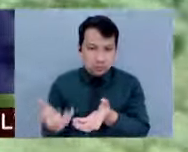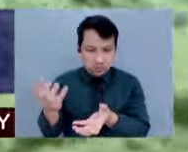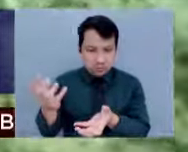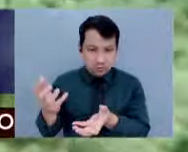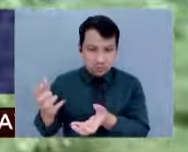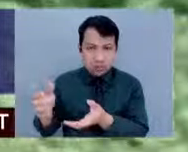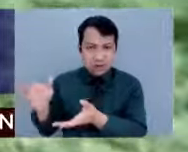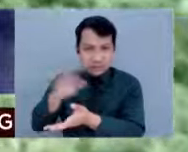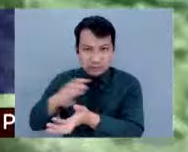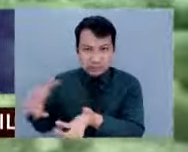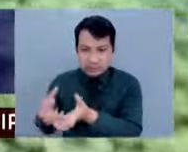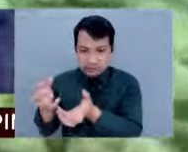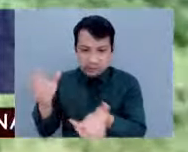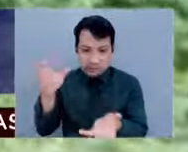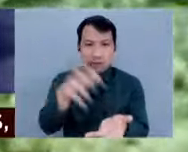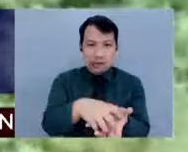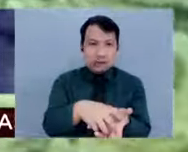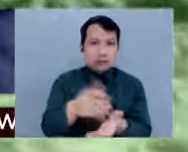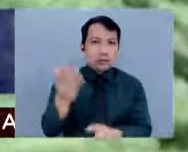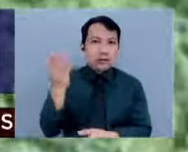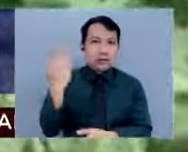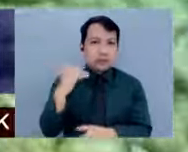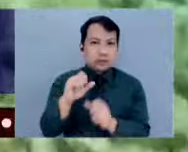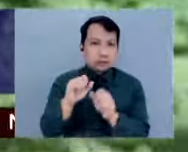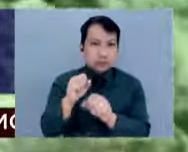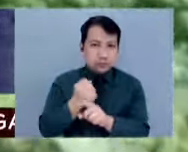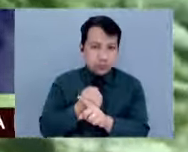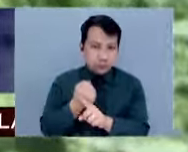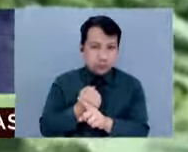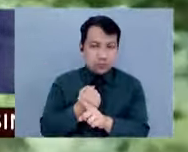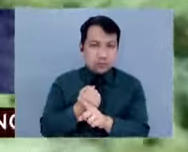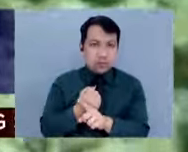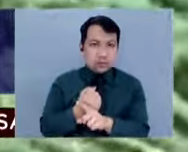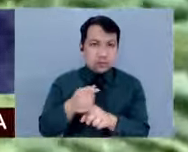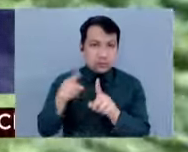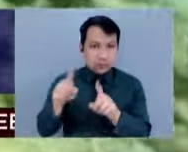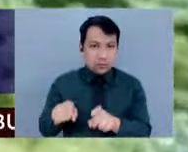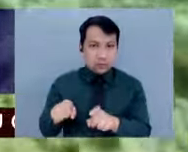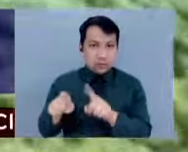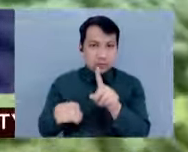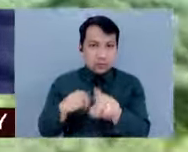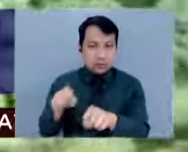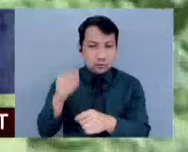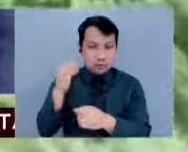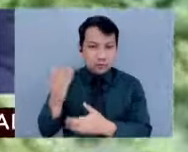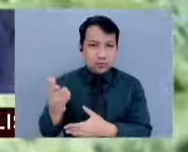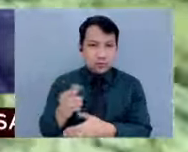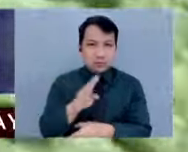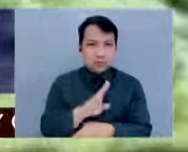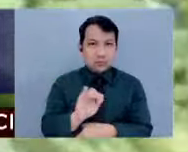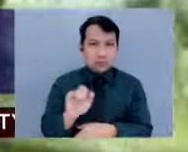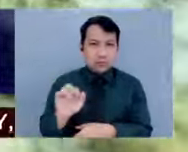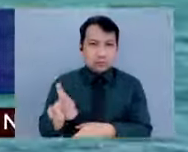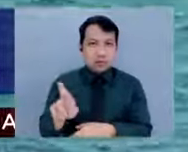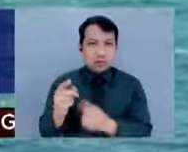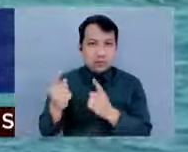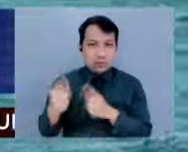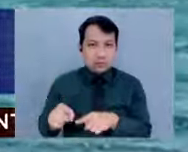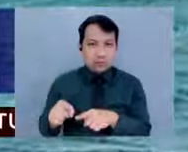bahura na nakunan noon pang Setyembre. Sinusubukan pa naming kunin ang panig ng BFAR kaugnay ng